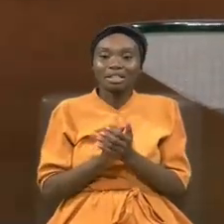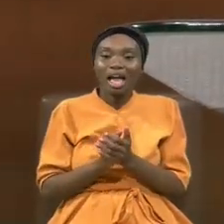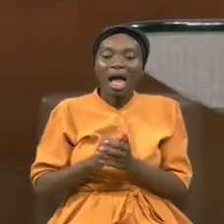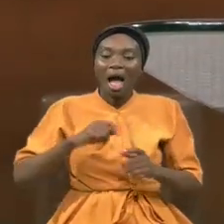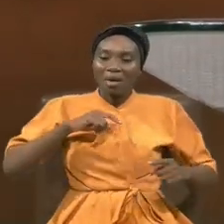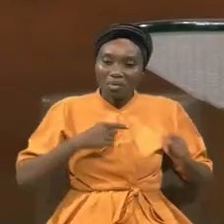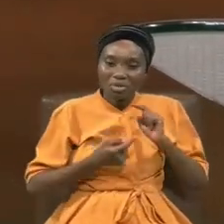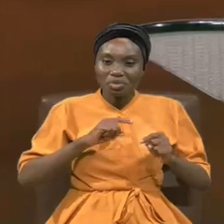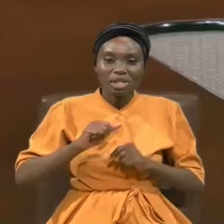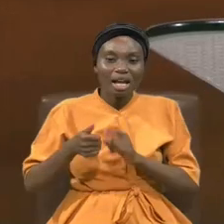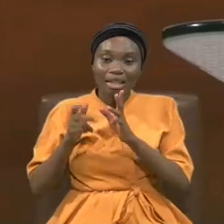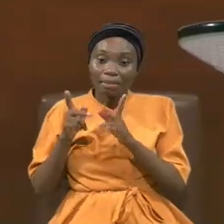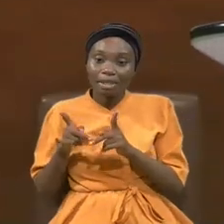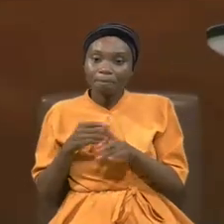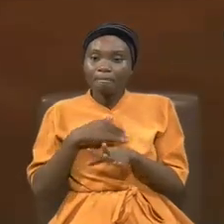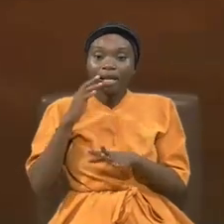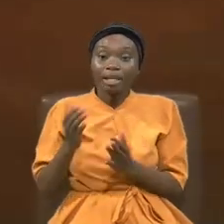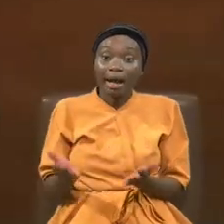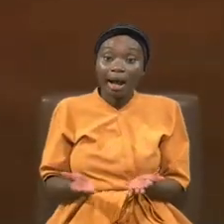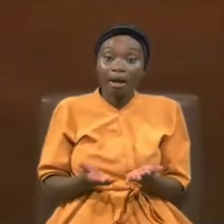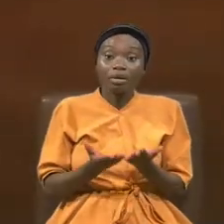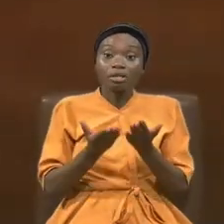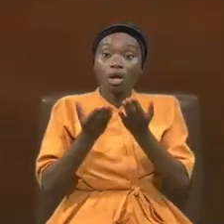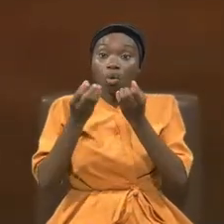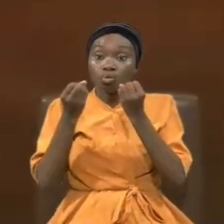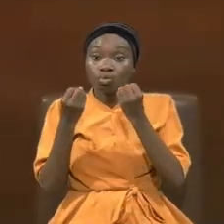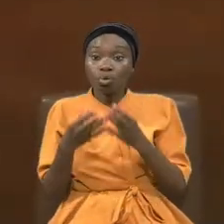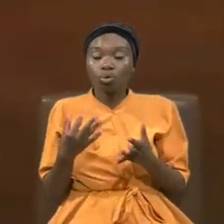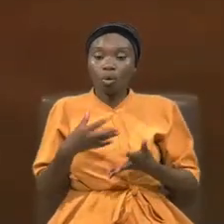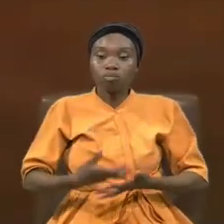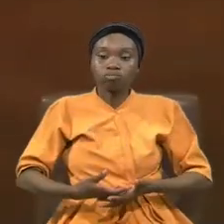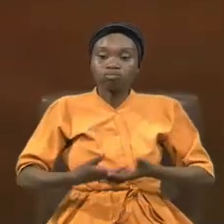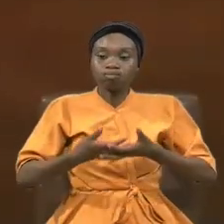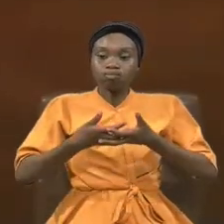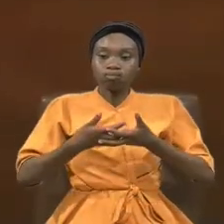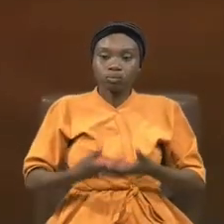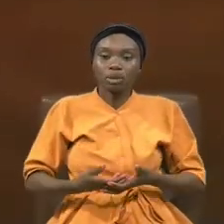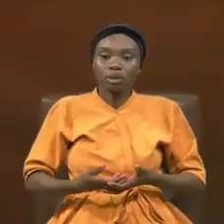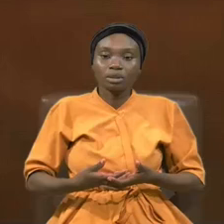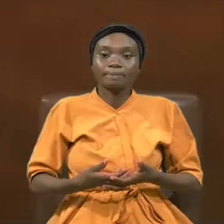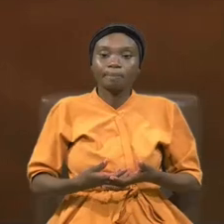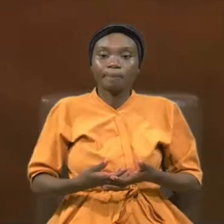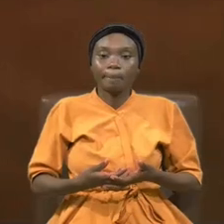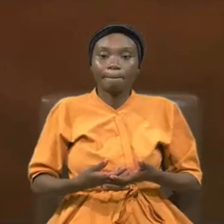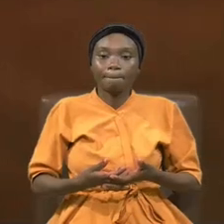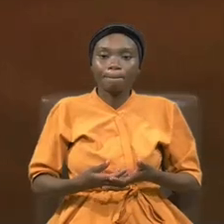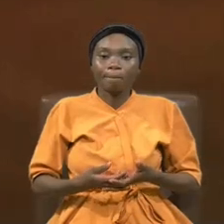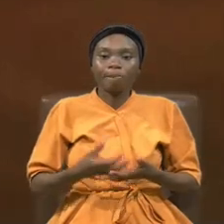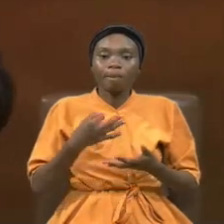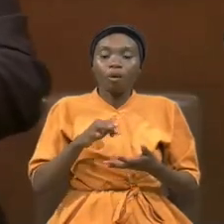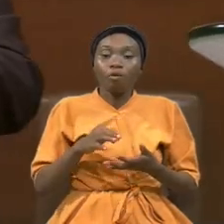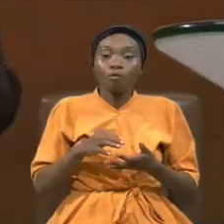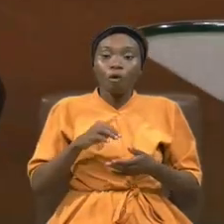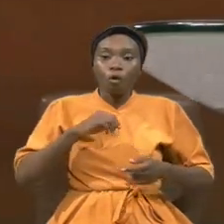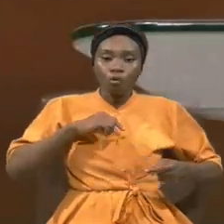ceci, et les murmures contre ceci, les plaintes contre ceci. On a beaucoup de fardeaux de